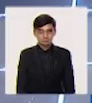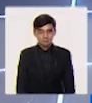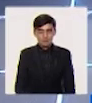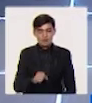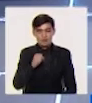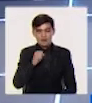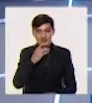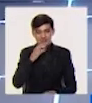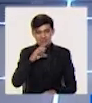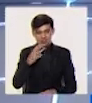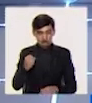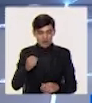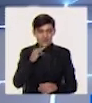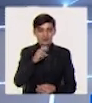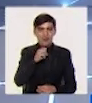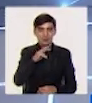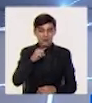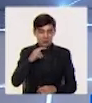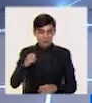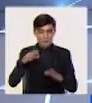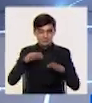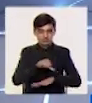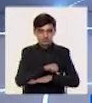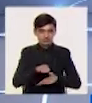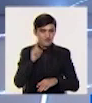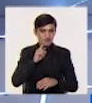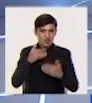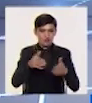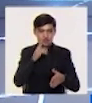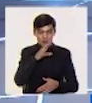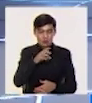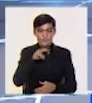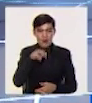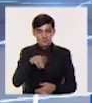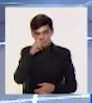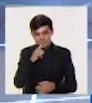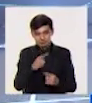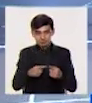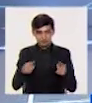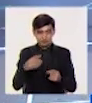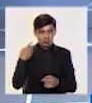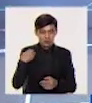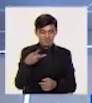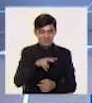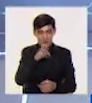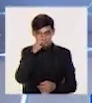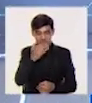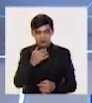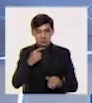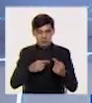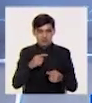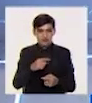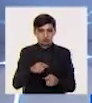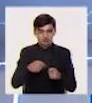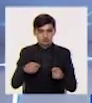Ал АКШ пен Канаданың шекарасы әзірге ашылмайтын болды. Екі ел басшысы наурыз айынан бері әр ай сайын шектеуді осылай ұдайы